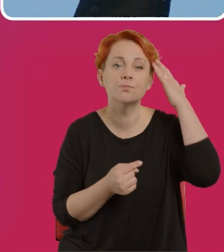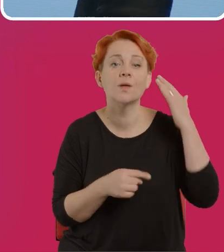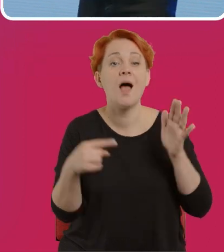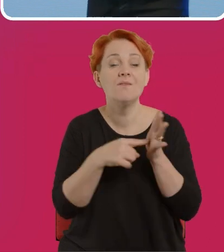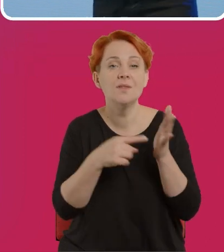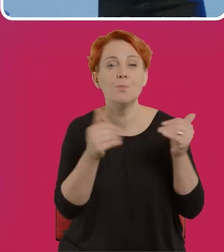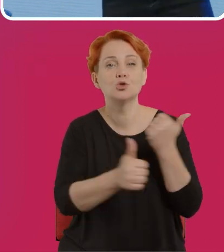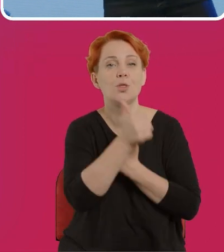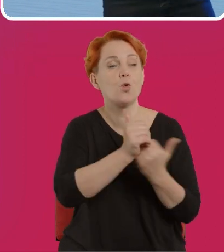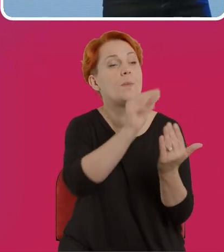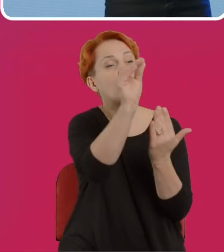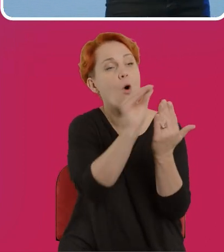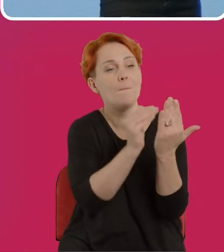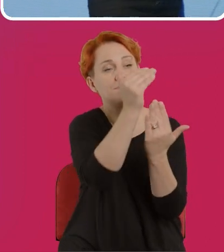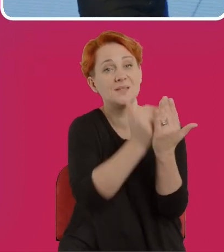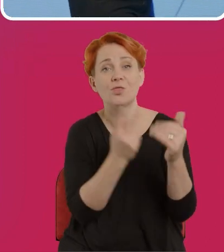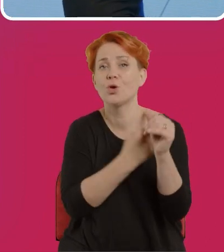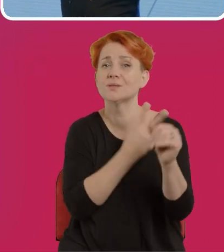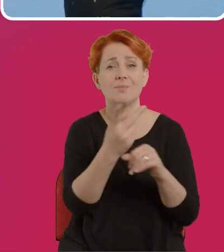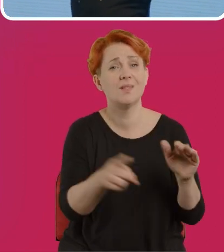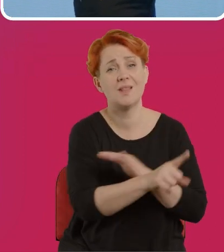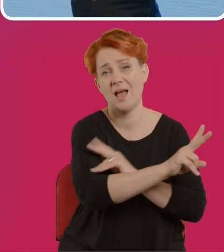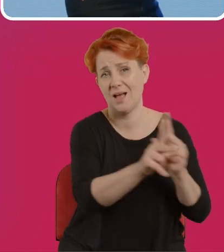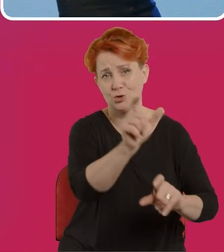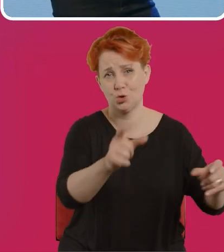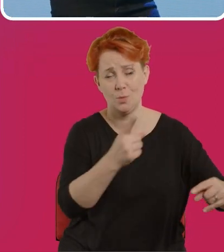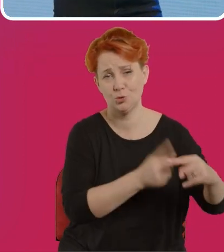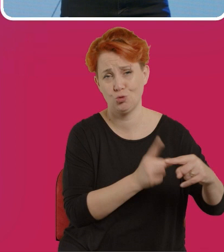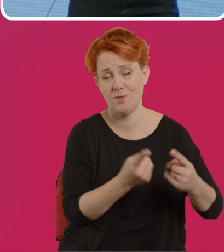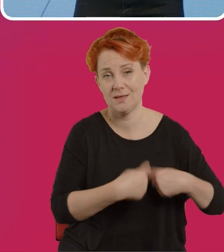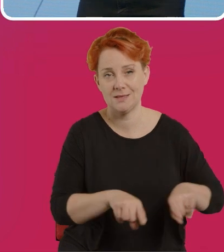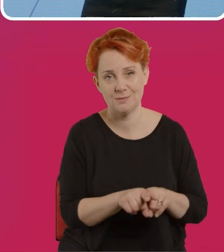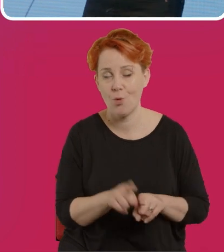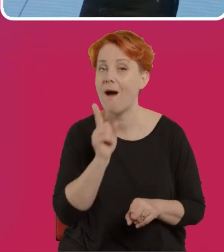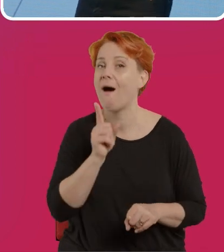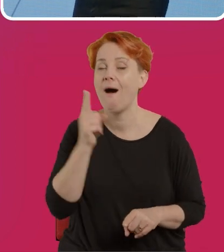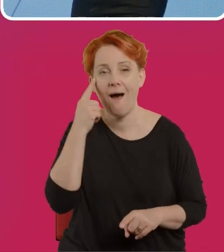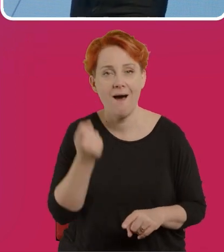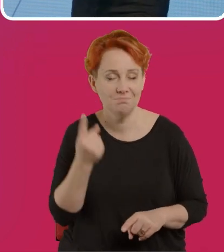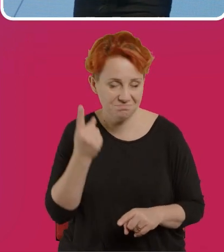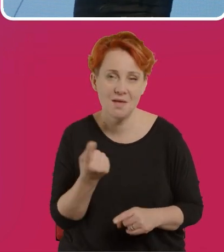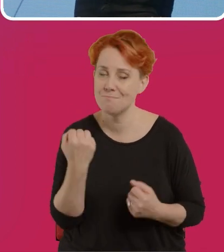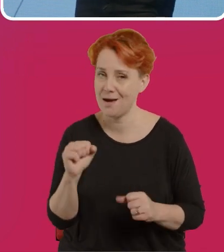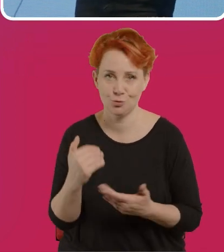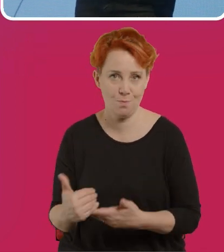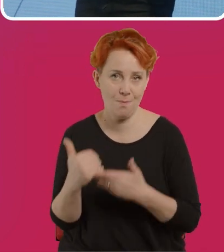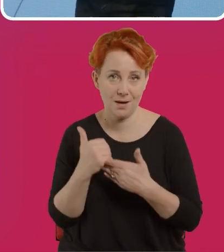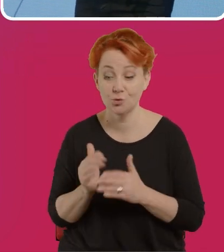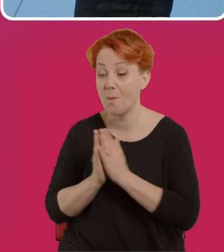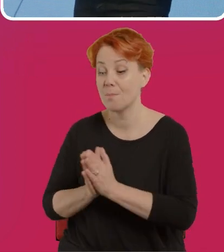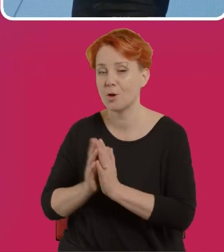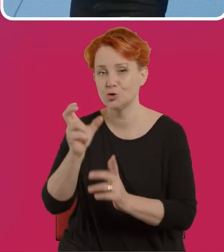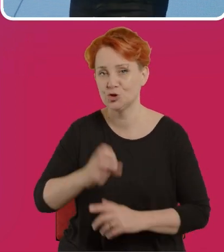dostępny dla wszystkich członków zespołu, to AI bardzo fajnie w tym pomaga. Czyli prosimy wtedy czata